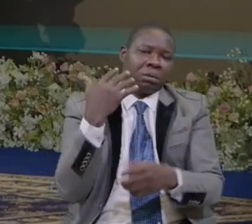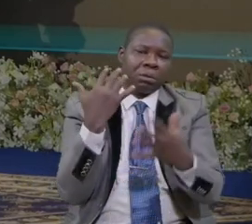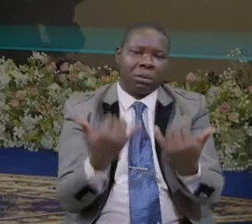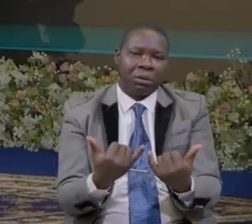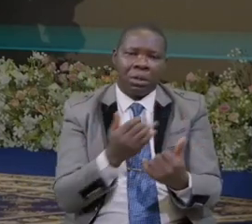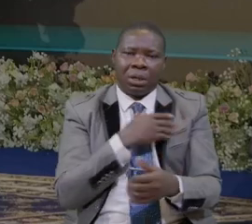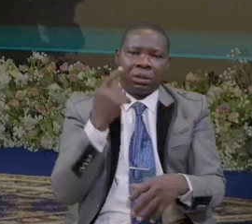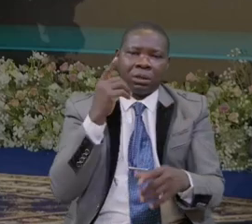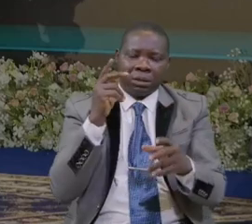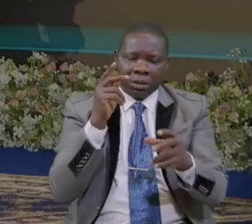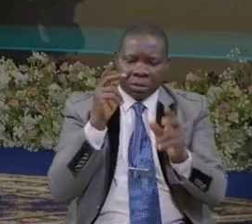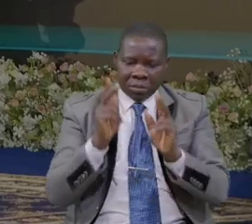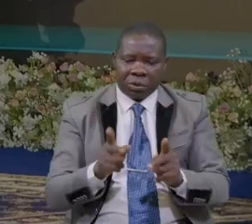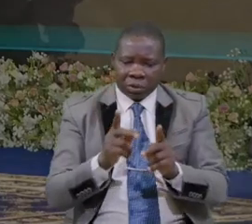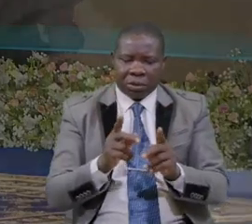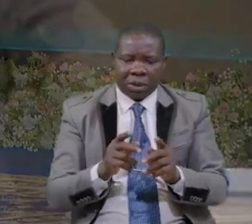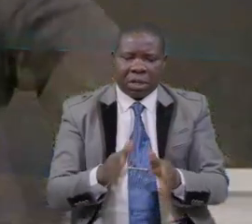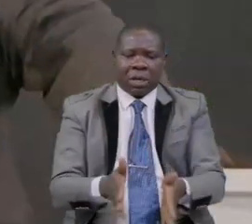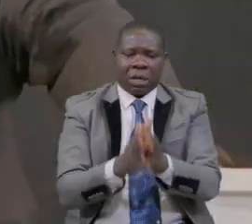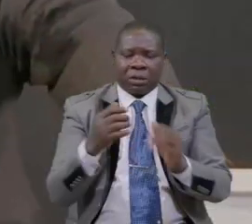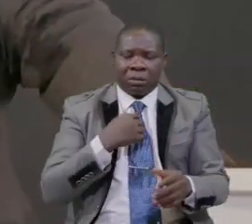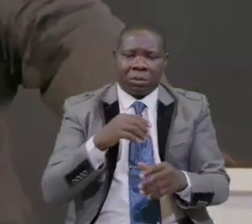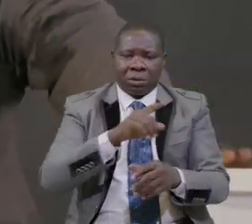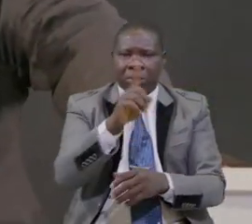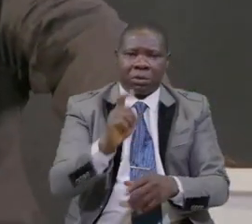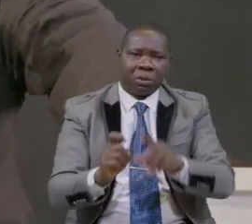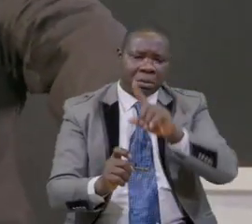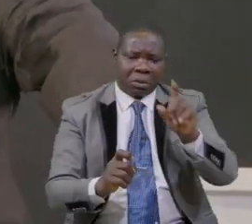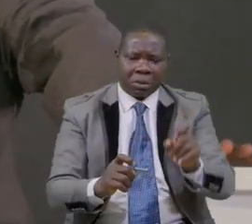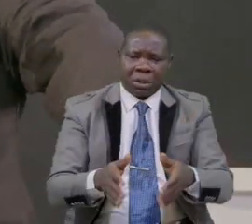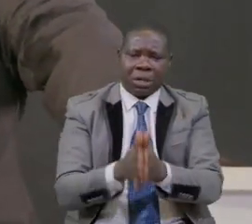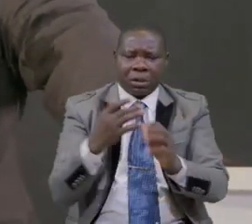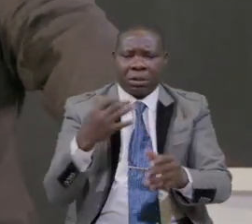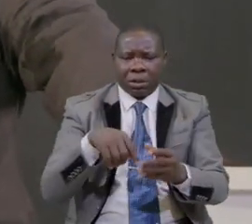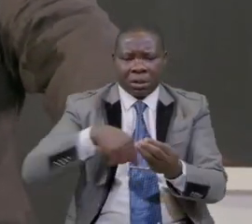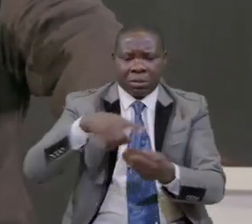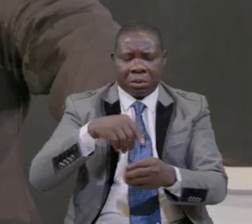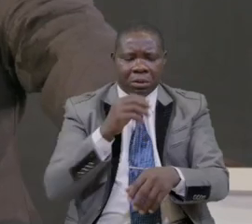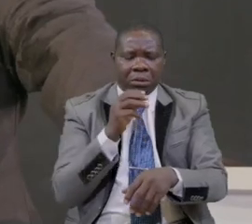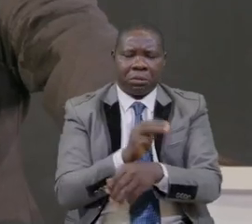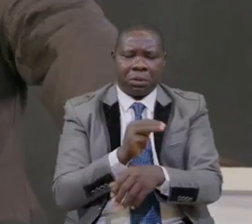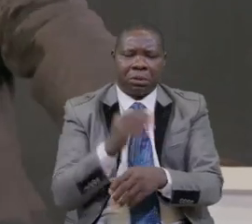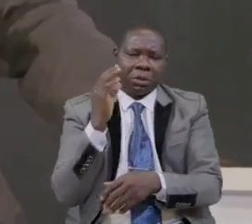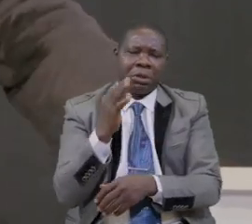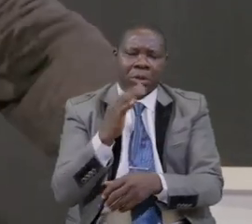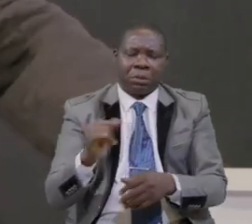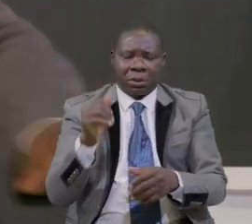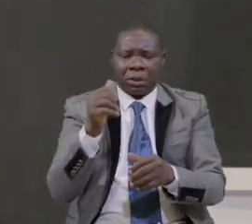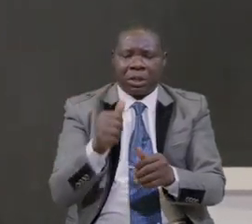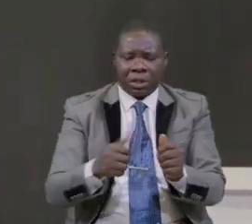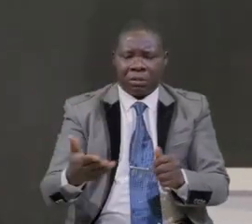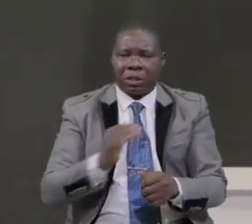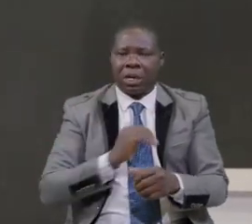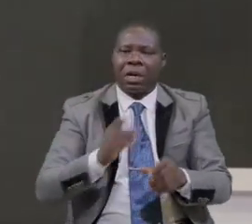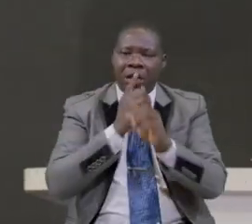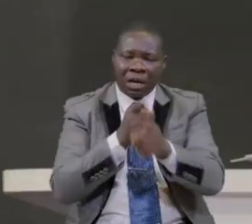Et la personne qui parlait m'a parlé de la question sur le ministère, la parole et toutes choses. Et j'ai répondu. Et elle